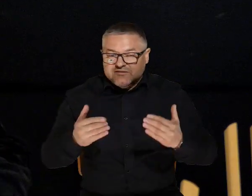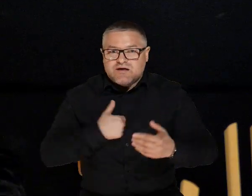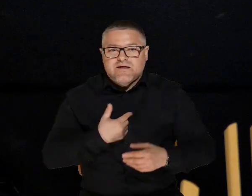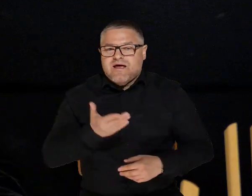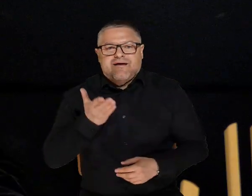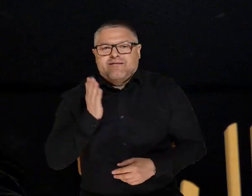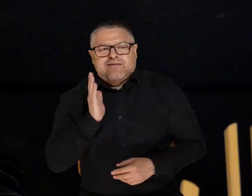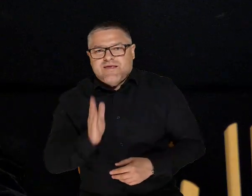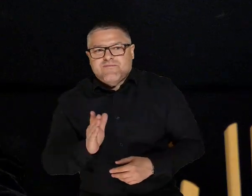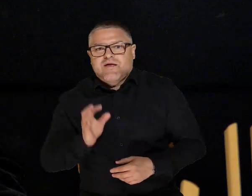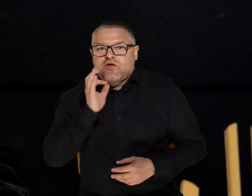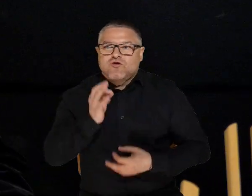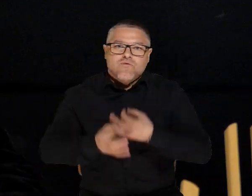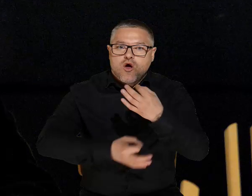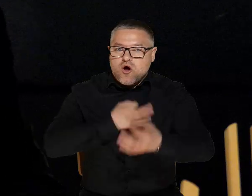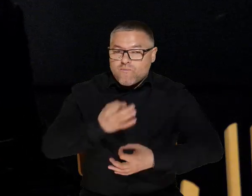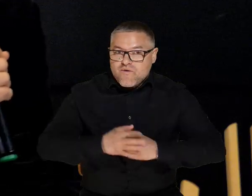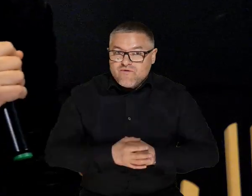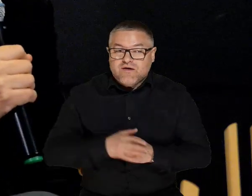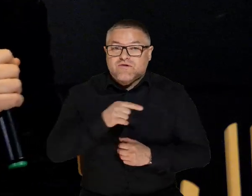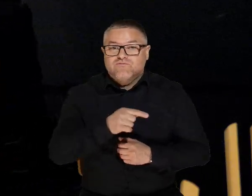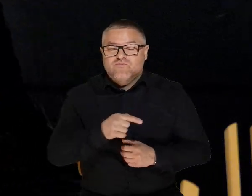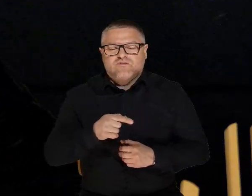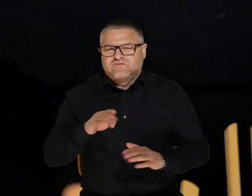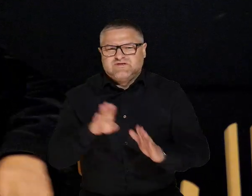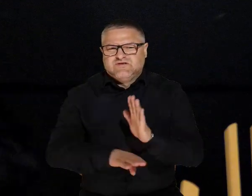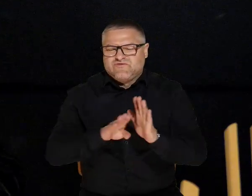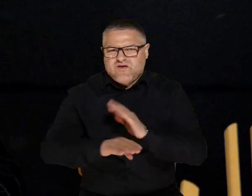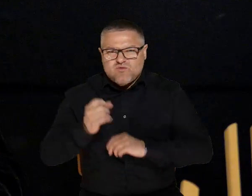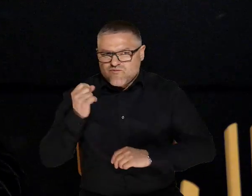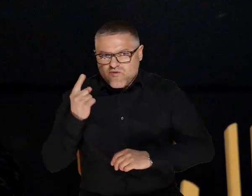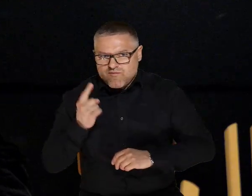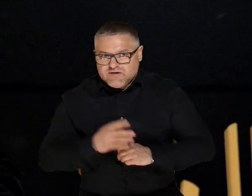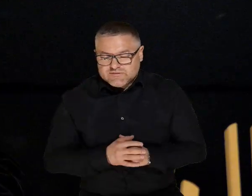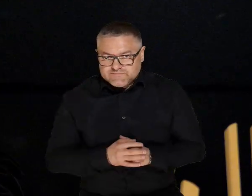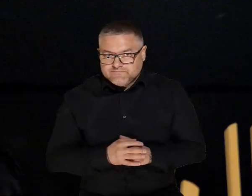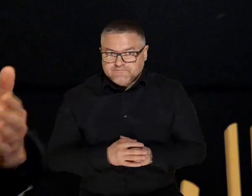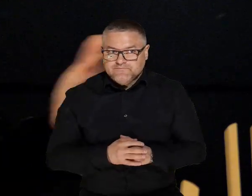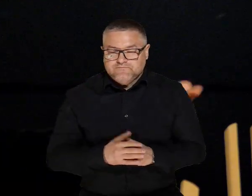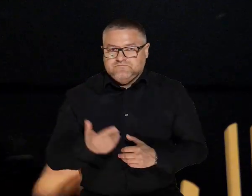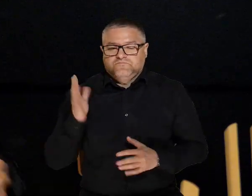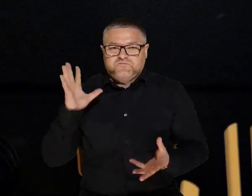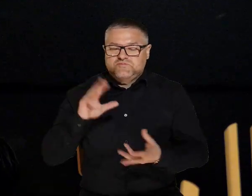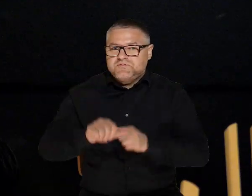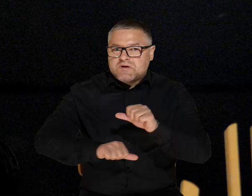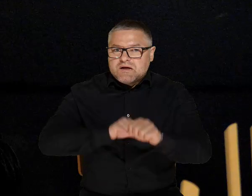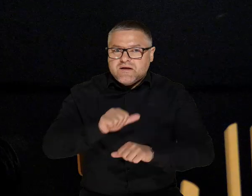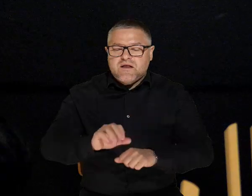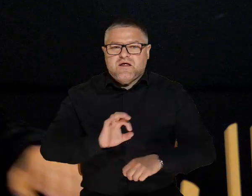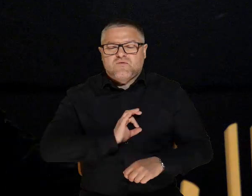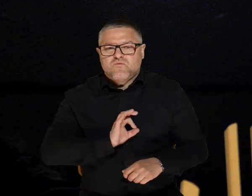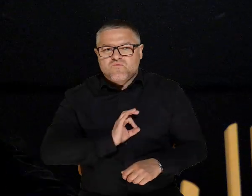dobrej opowieści o tym, bo początek był dosyć banalny. To był taki Przez ileś lat w